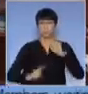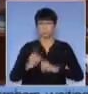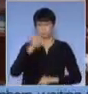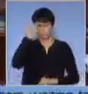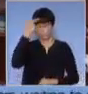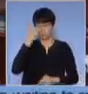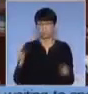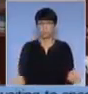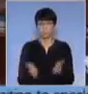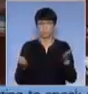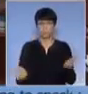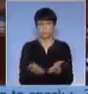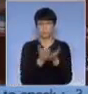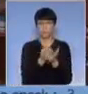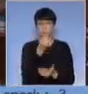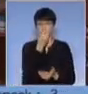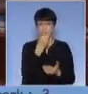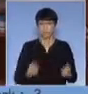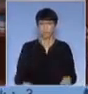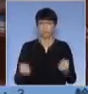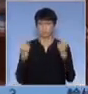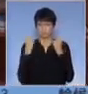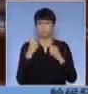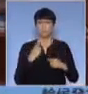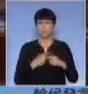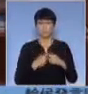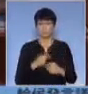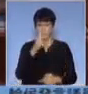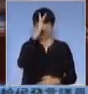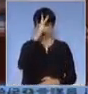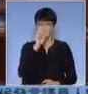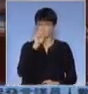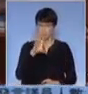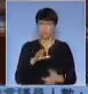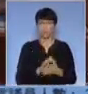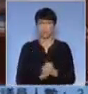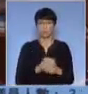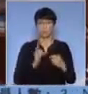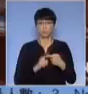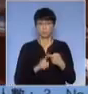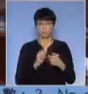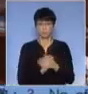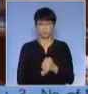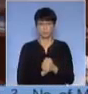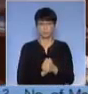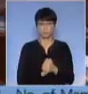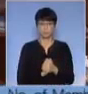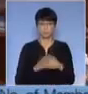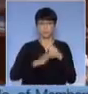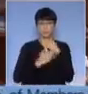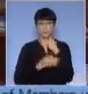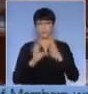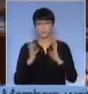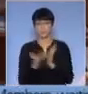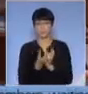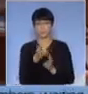揚港獨為實，就此政府可否告知本會，一、執法部門有